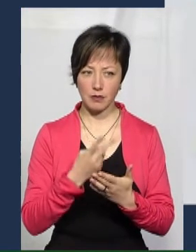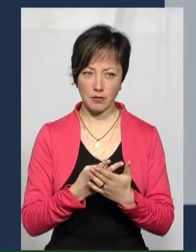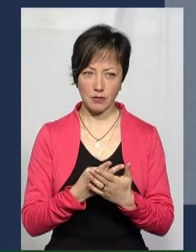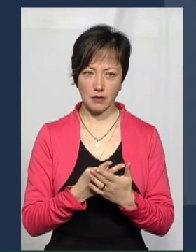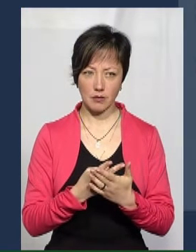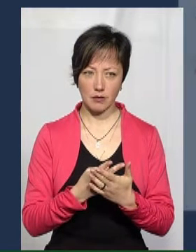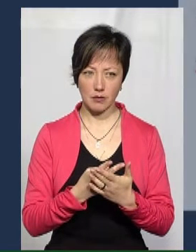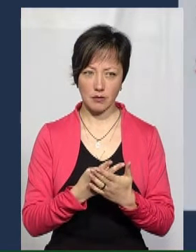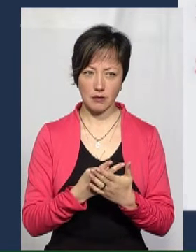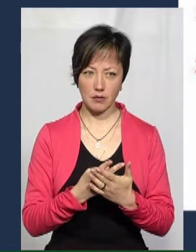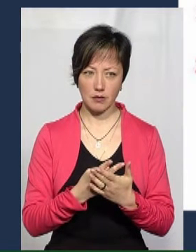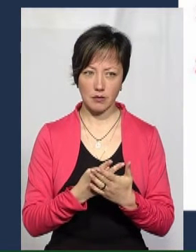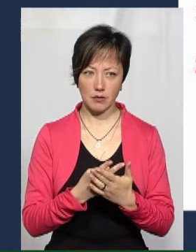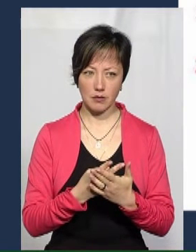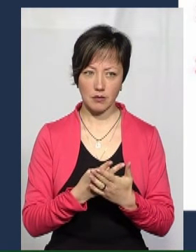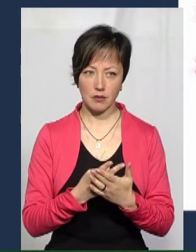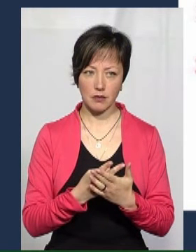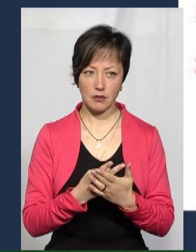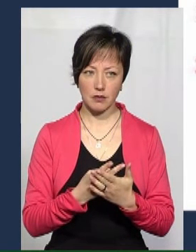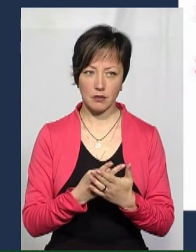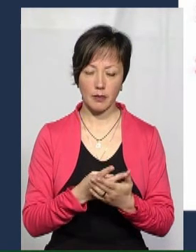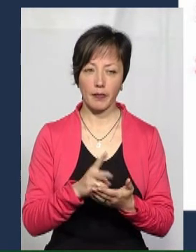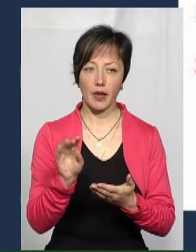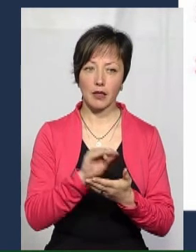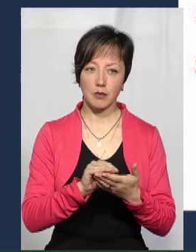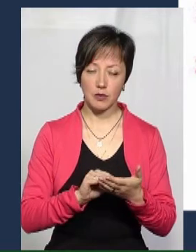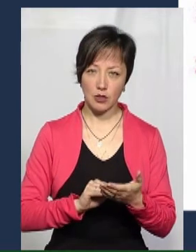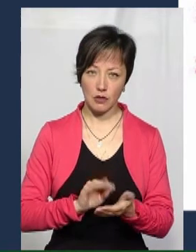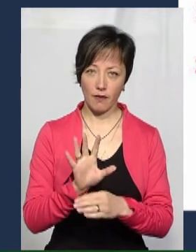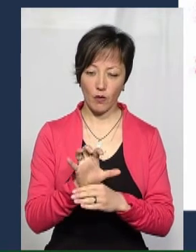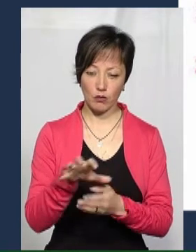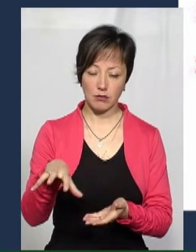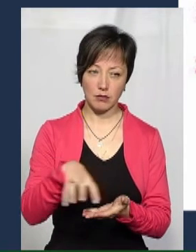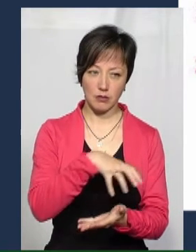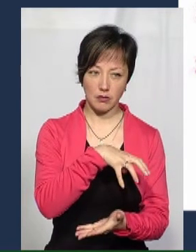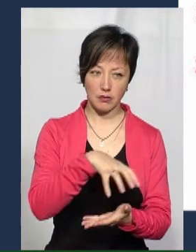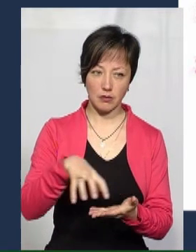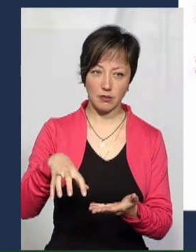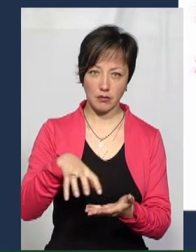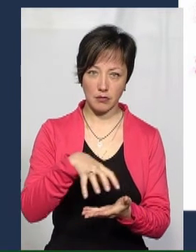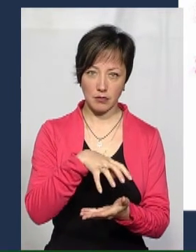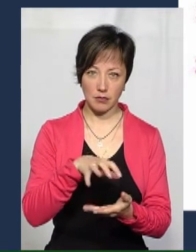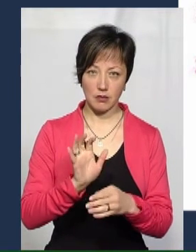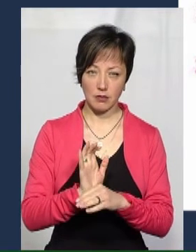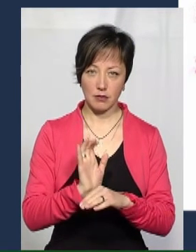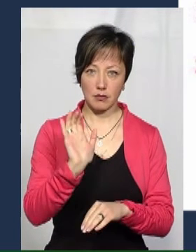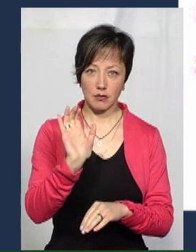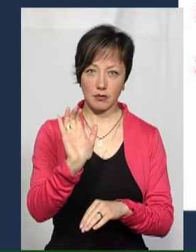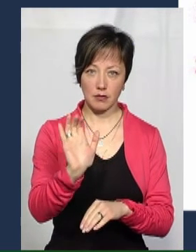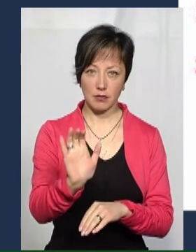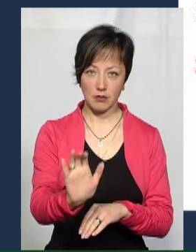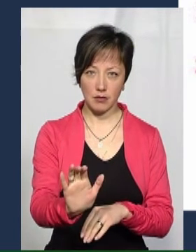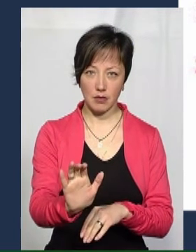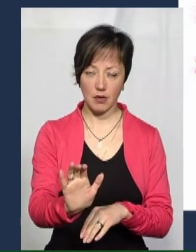поштою, то треба заповнити власноруч за зразком і сфотографувати або відсканувати їх. Далі надіслати